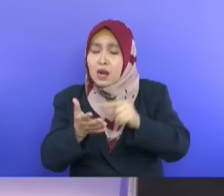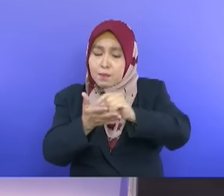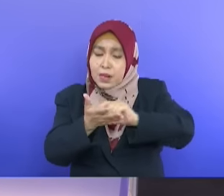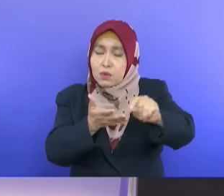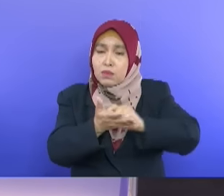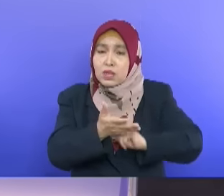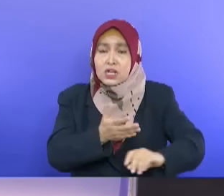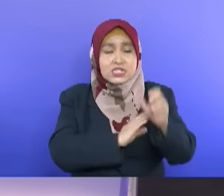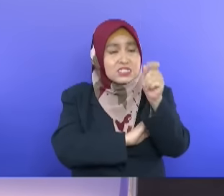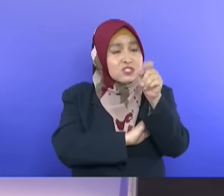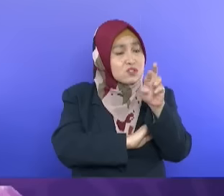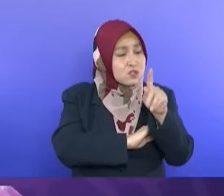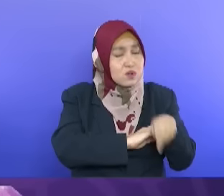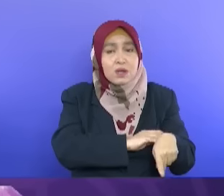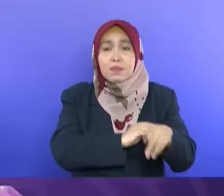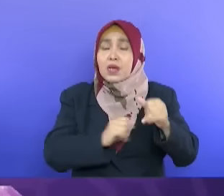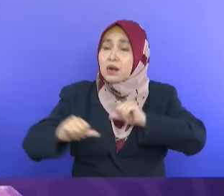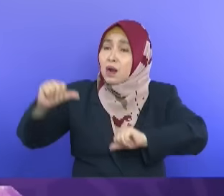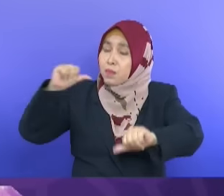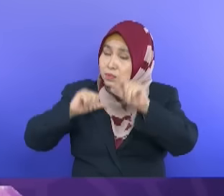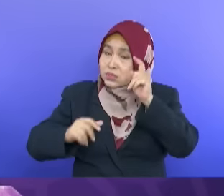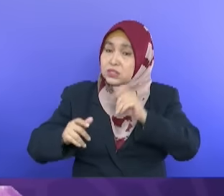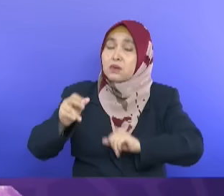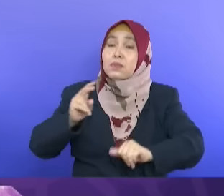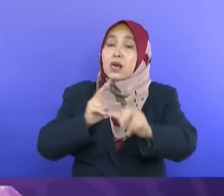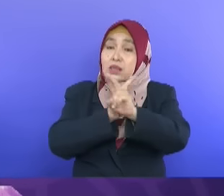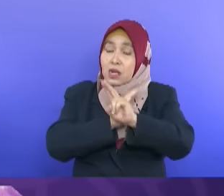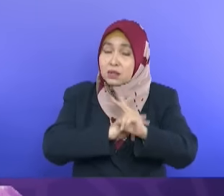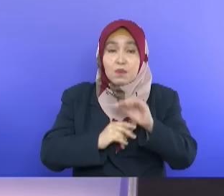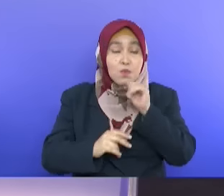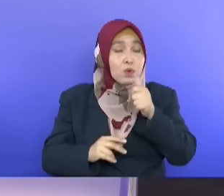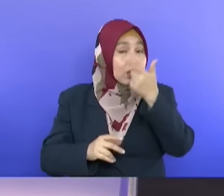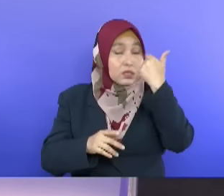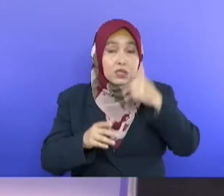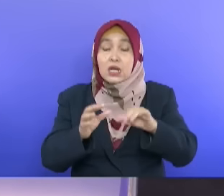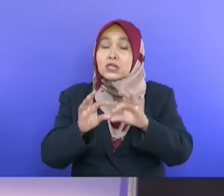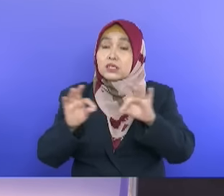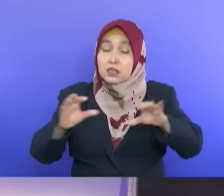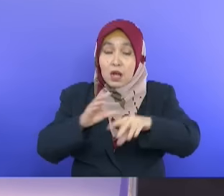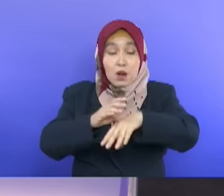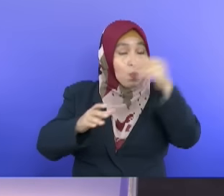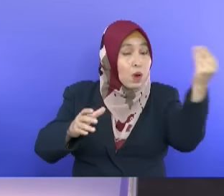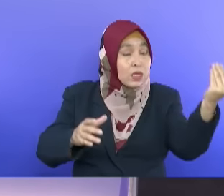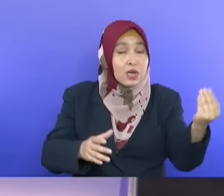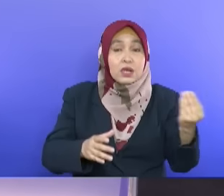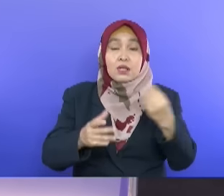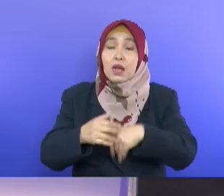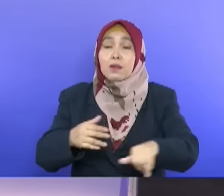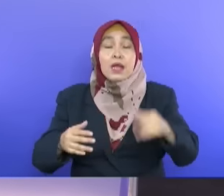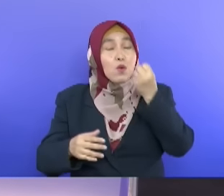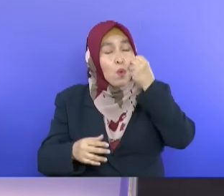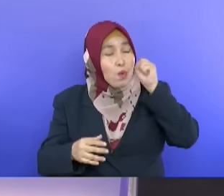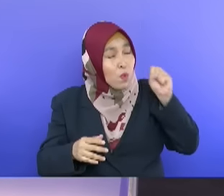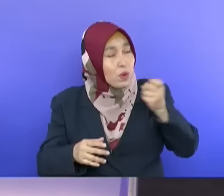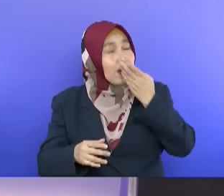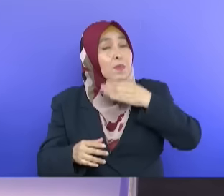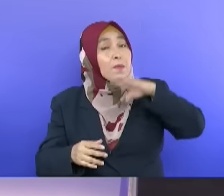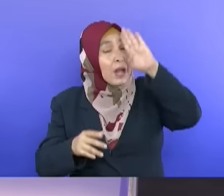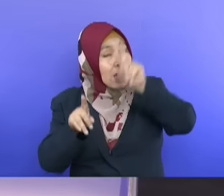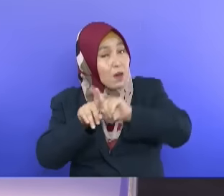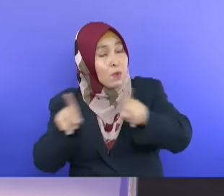script drama ataupun kita berhati-hati juga kadang-kadang kufurnya bukan las misinya keluar daripada agama Islam kufur lakukan pada syukur kadang-kadang